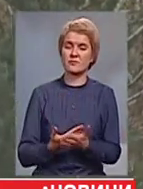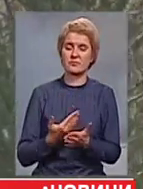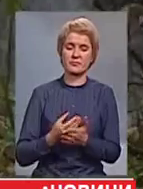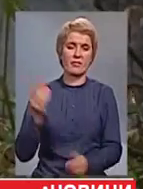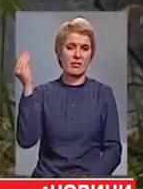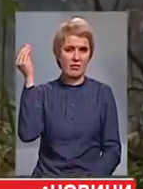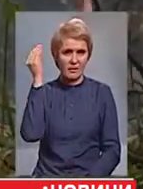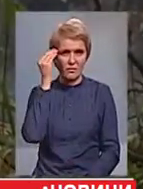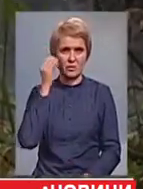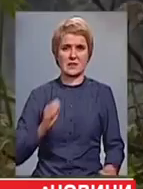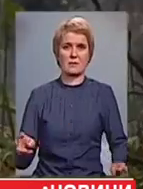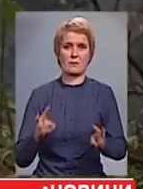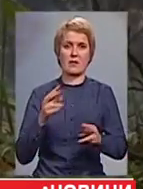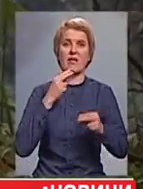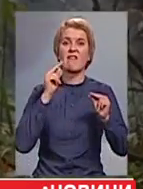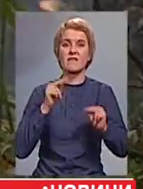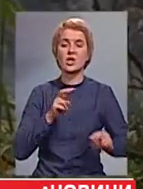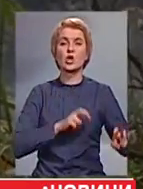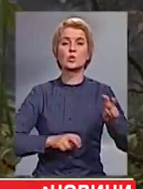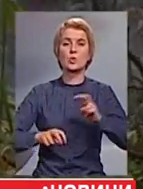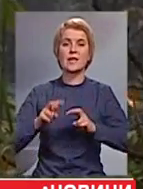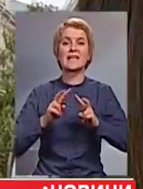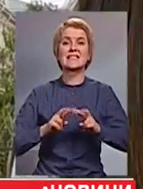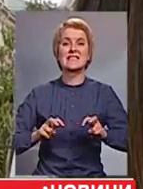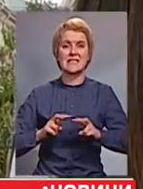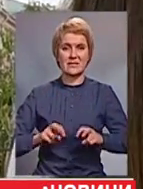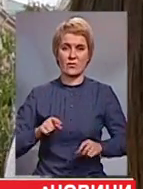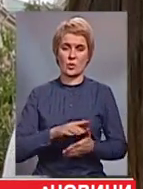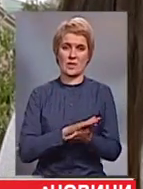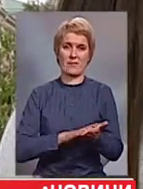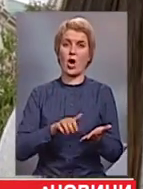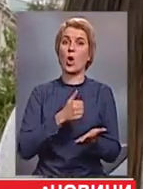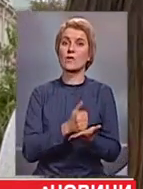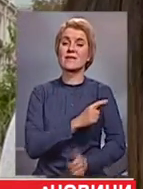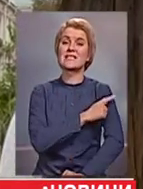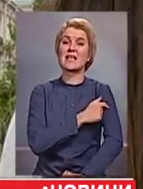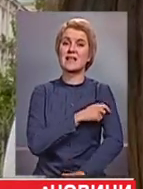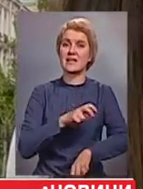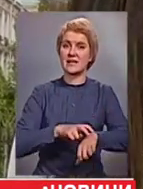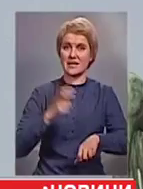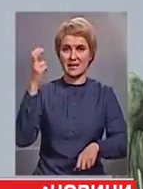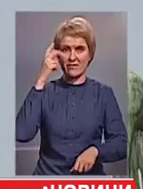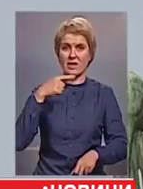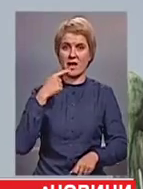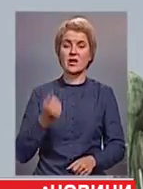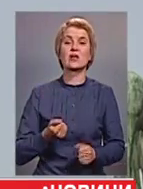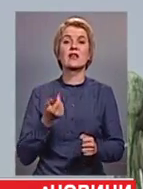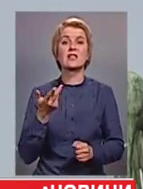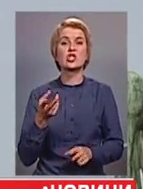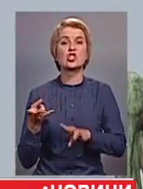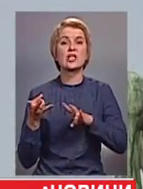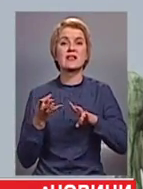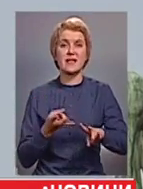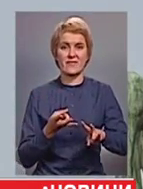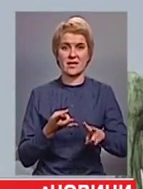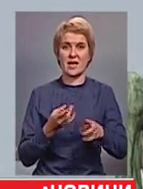про навмисний підпал. Винних шукатиме слідство. Воно триває. А головний санітарний лікар Києва повідомляє, рівень шкідливих речовин у столичному